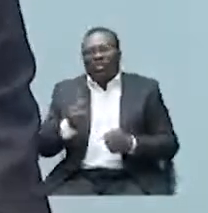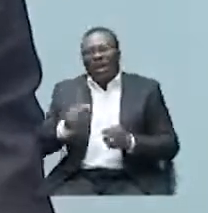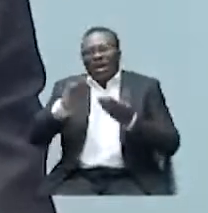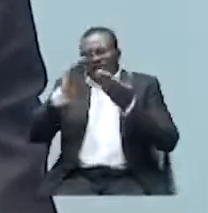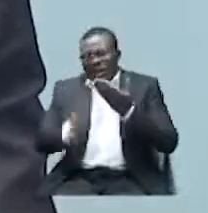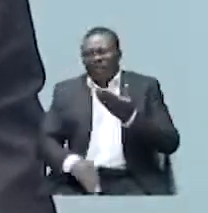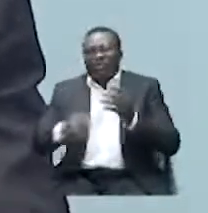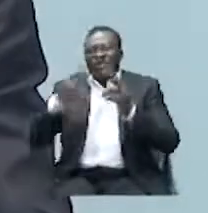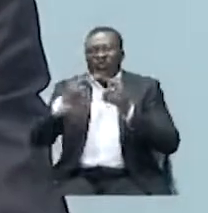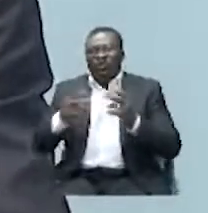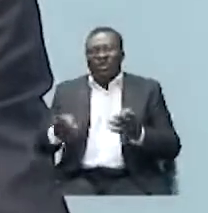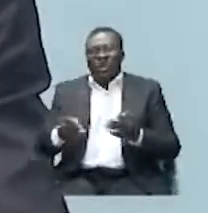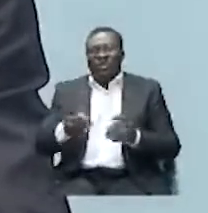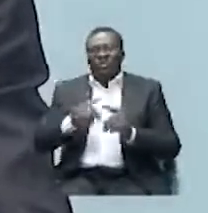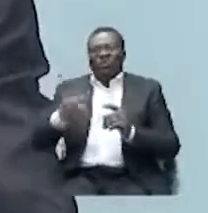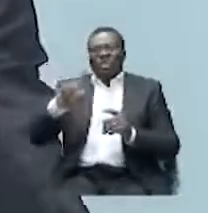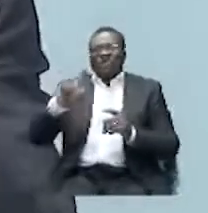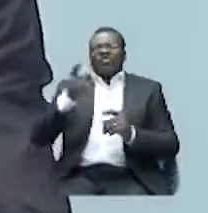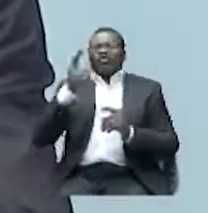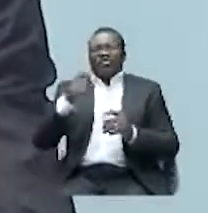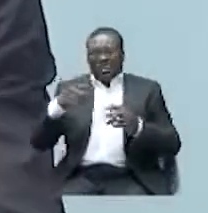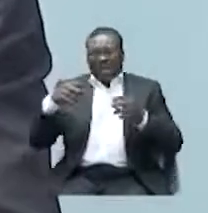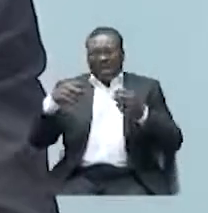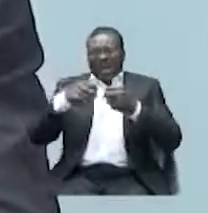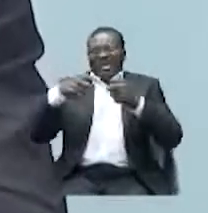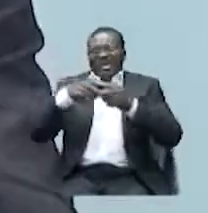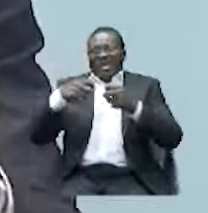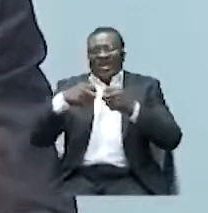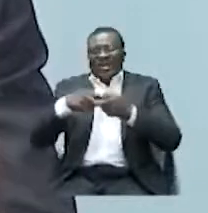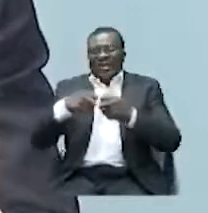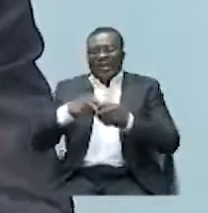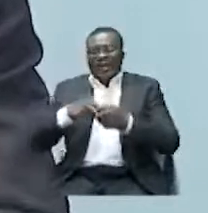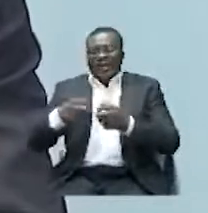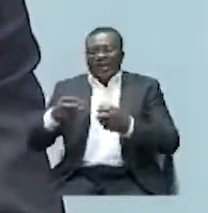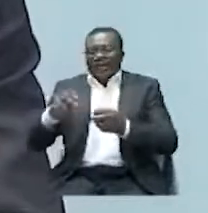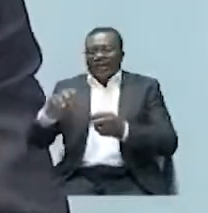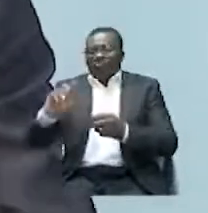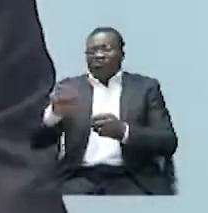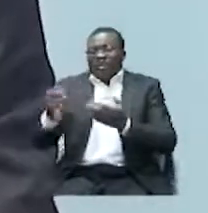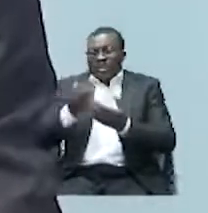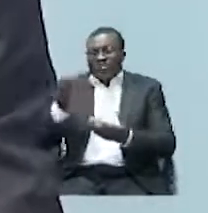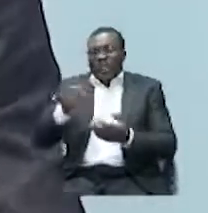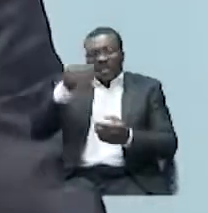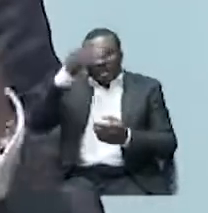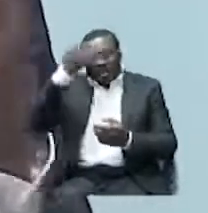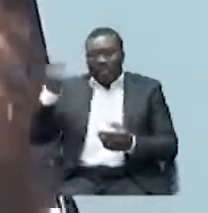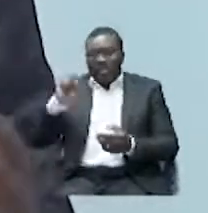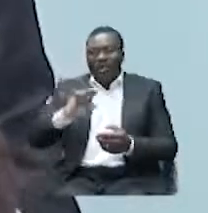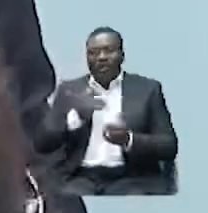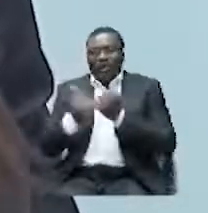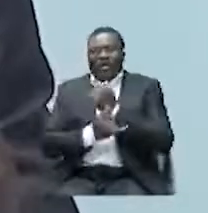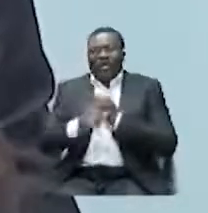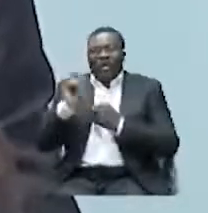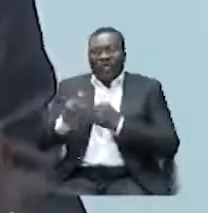réduire nos villages seulement à l'énergie, à la lumière, à l'énergie du ménage, domestique. Oubliez que notre pays a